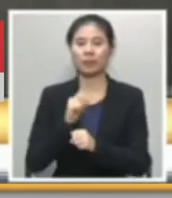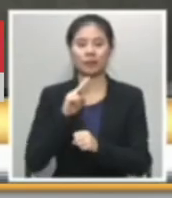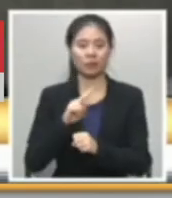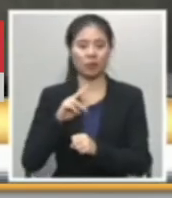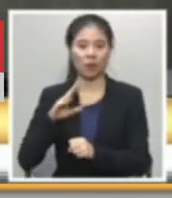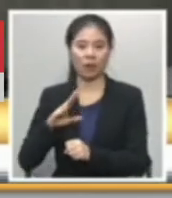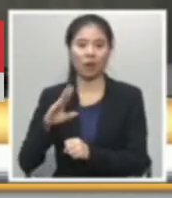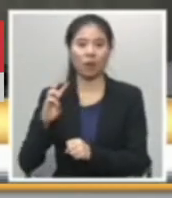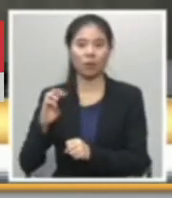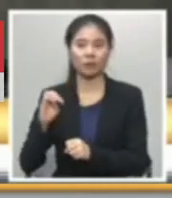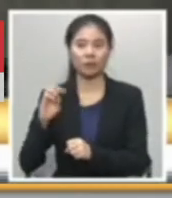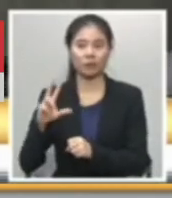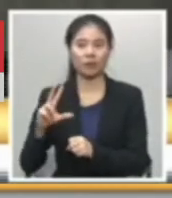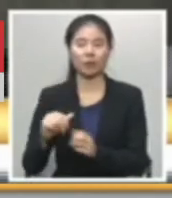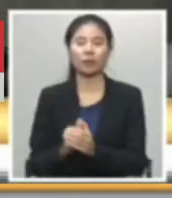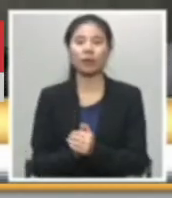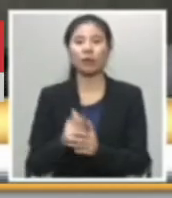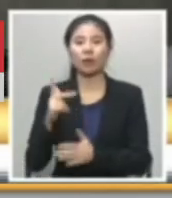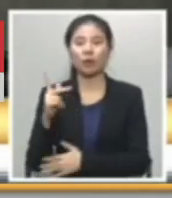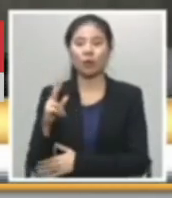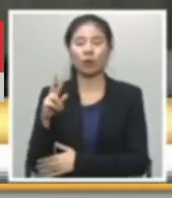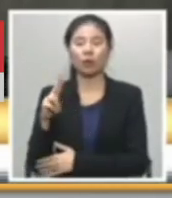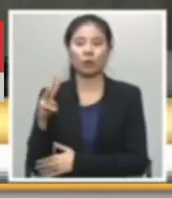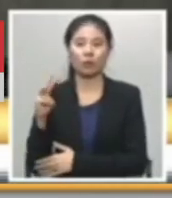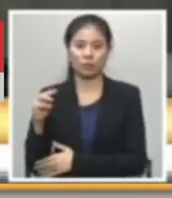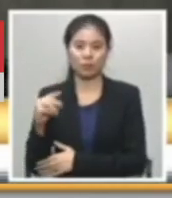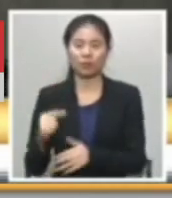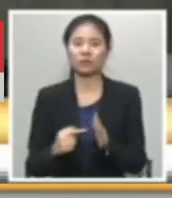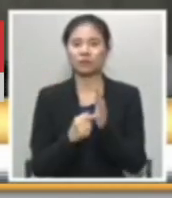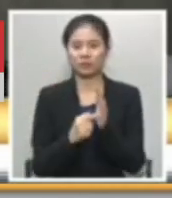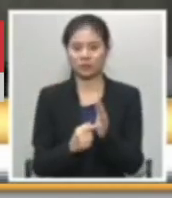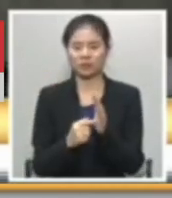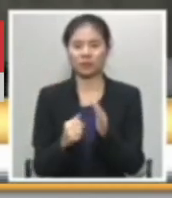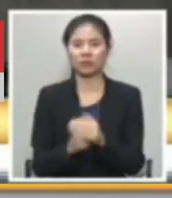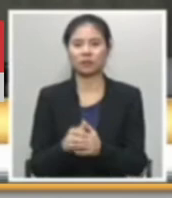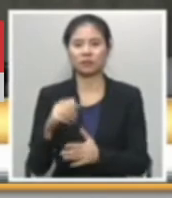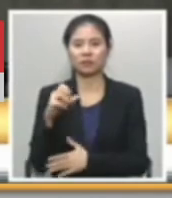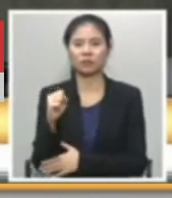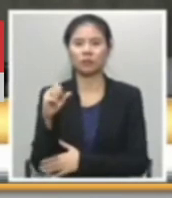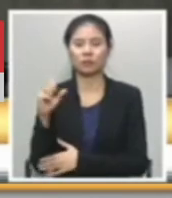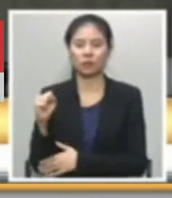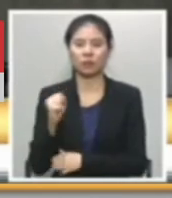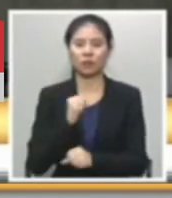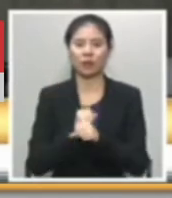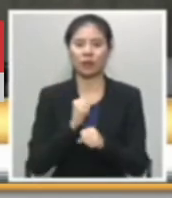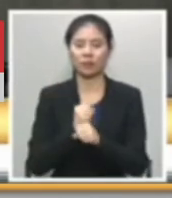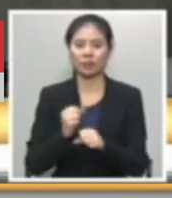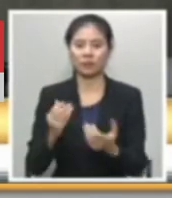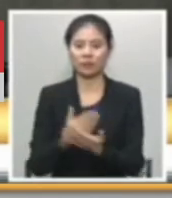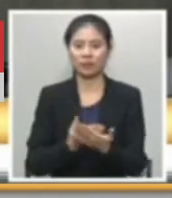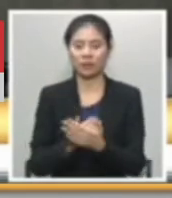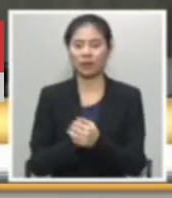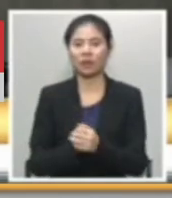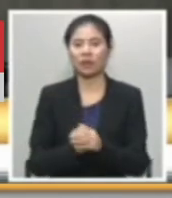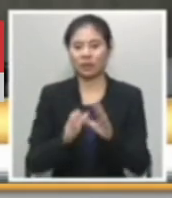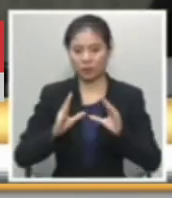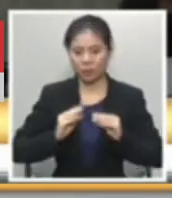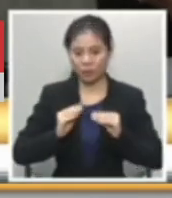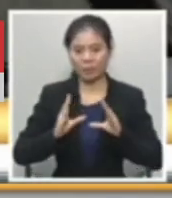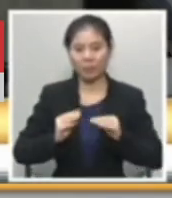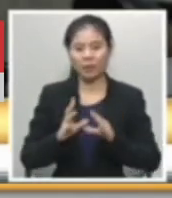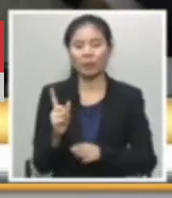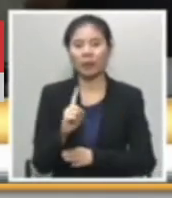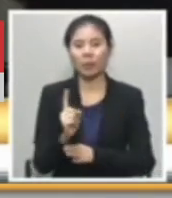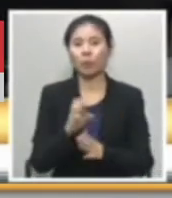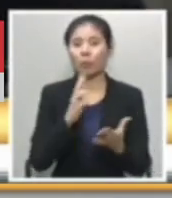2563ที่คณะรัฐมนตรีได้เสนอต่อสภาผู้แทนราษฎรพิจารณาในชั้นรับหลักการใน